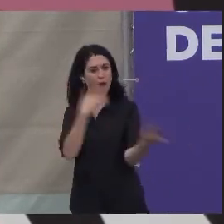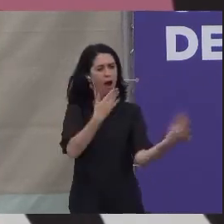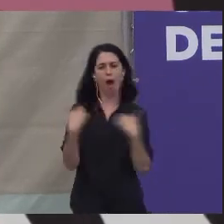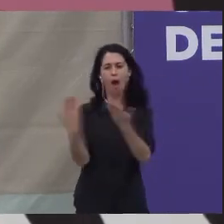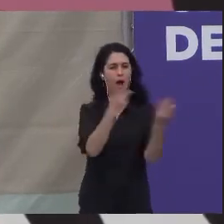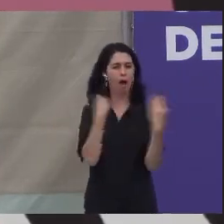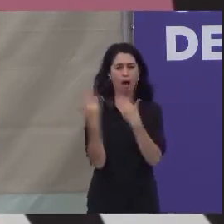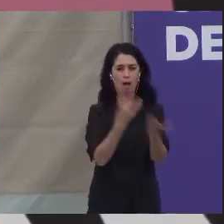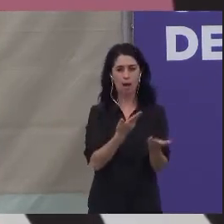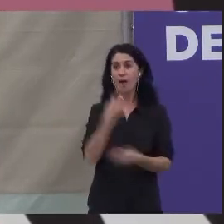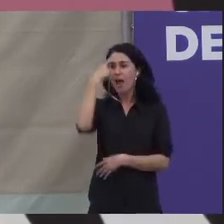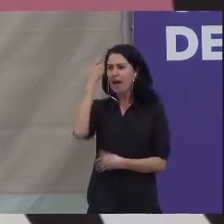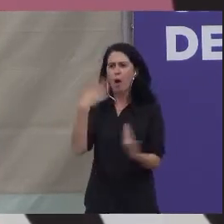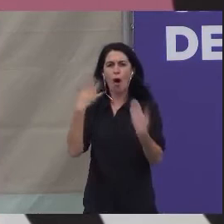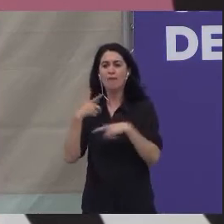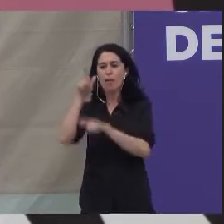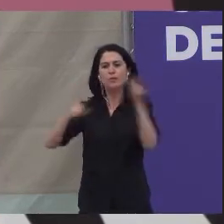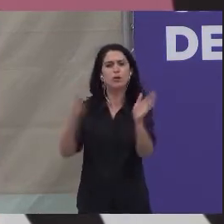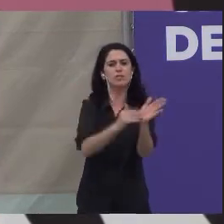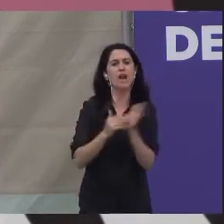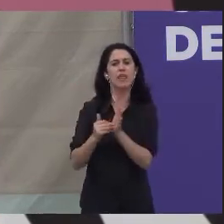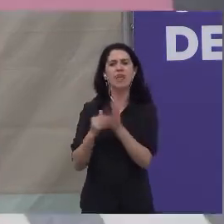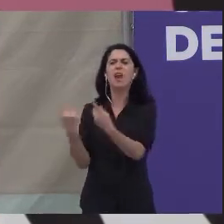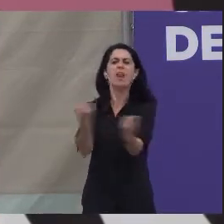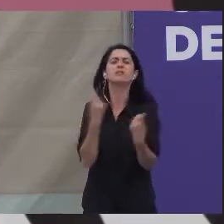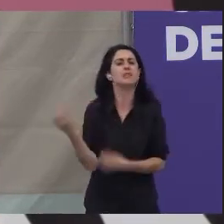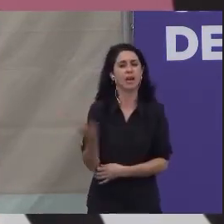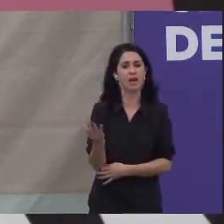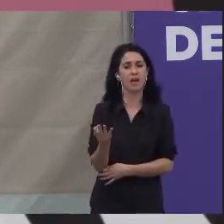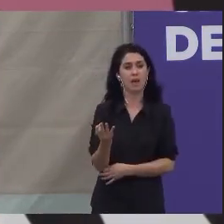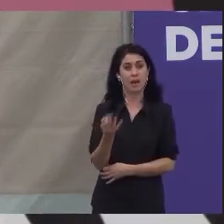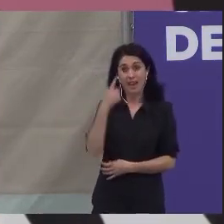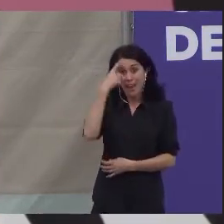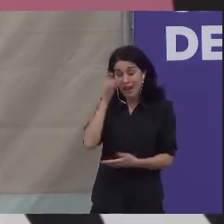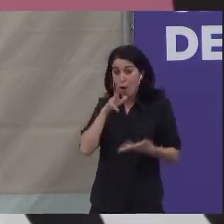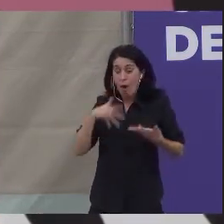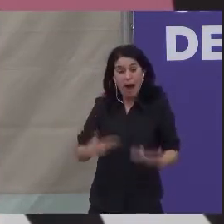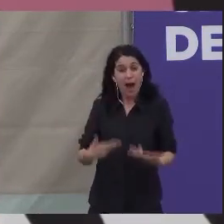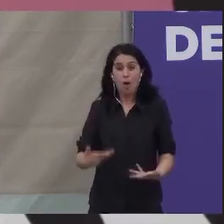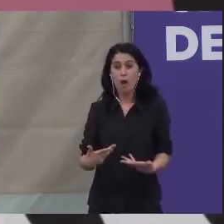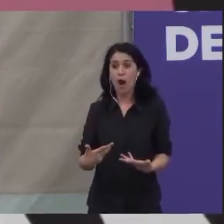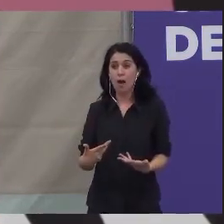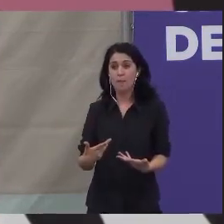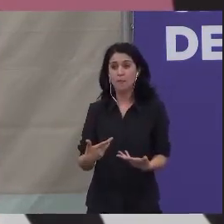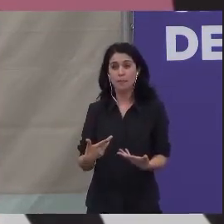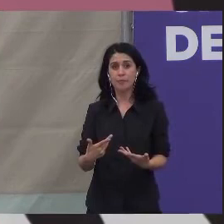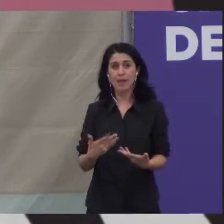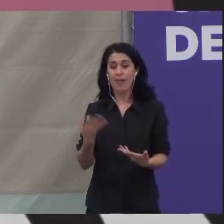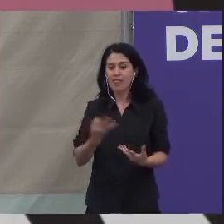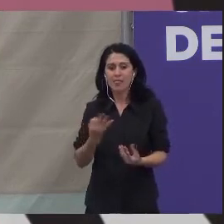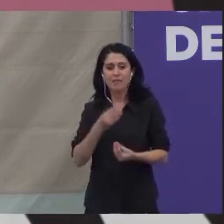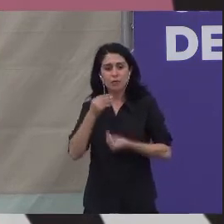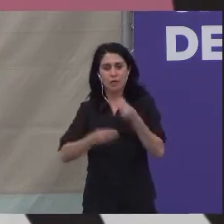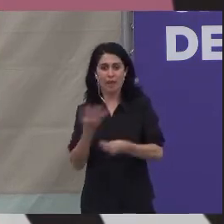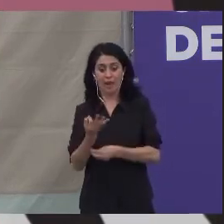del que necessiten els valencians i les valencianes. Crec que ara es tracta de fer les votacions